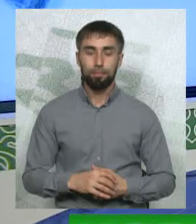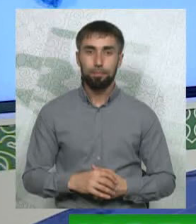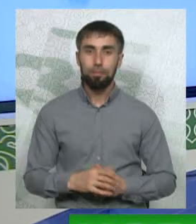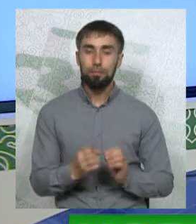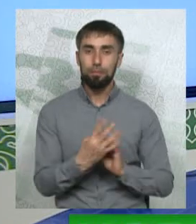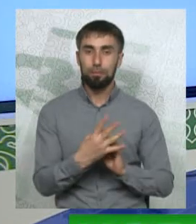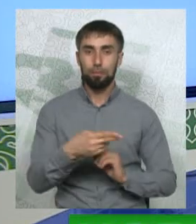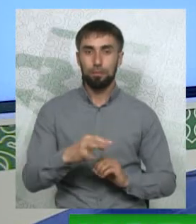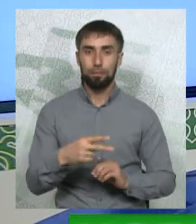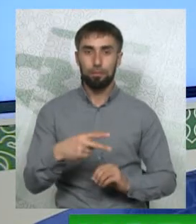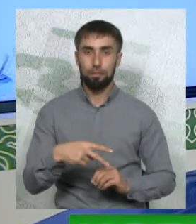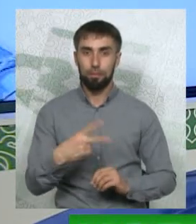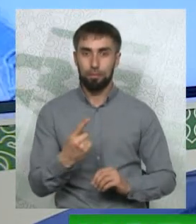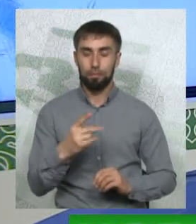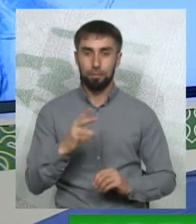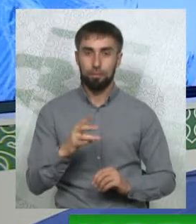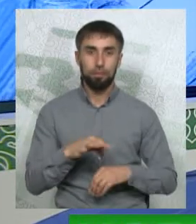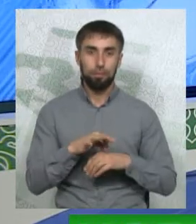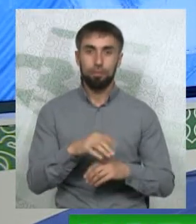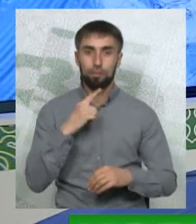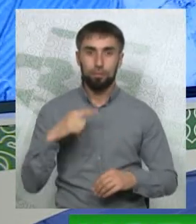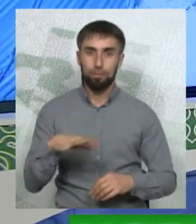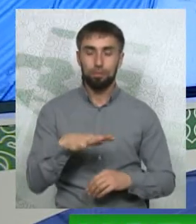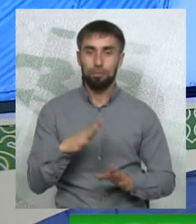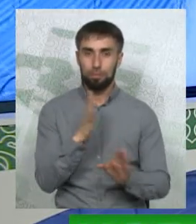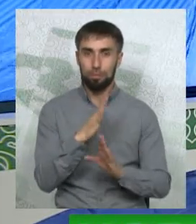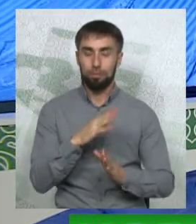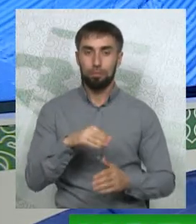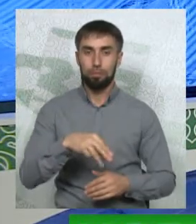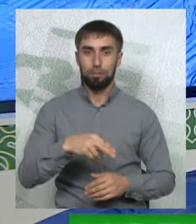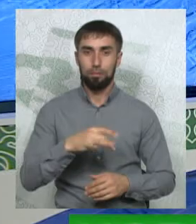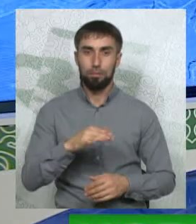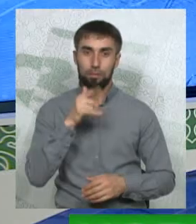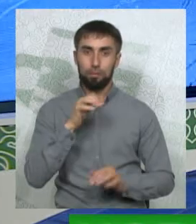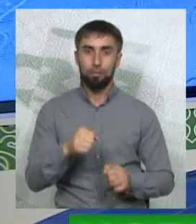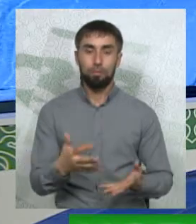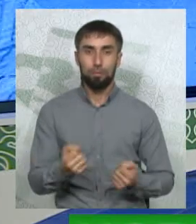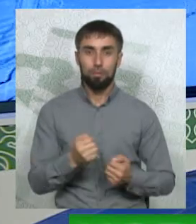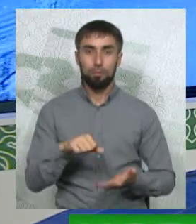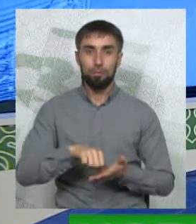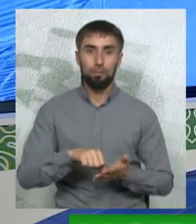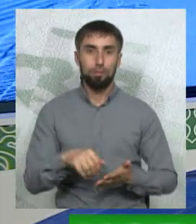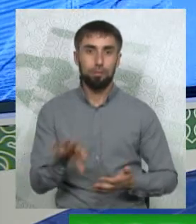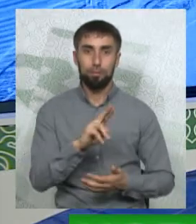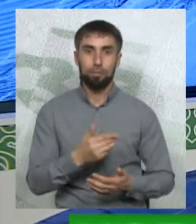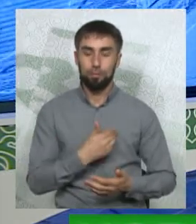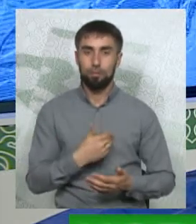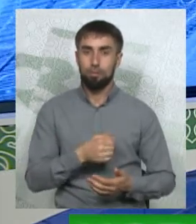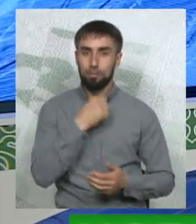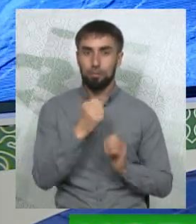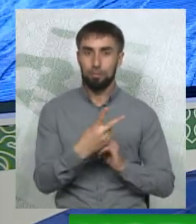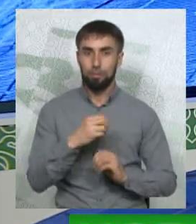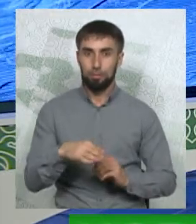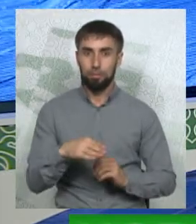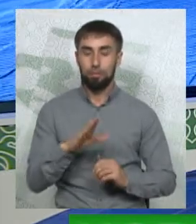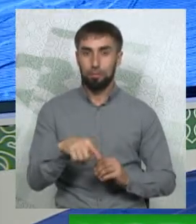с 14 по 21 ноября пройдет всероссийский экологический диктант в котором могут принять участие все желающие старше 12